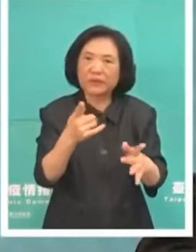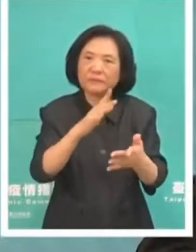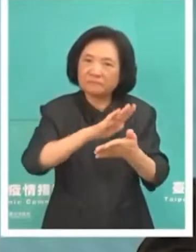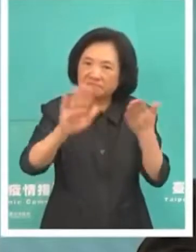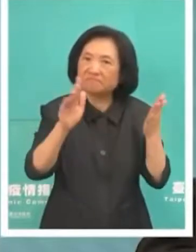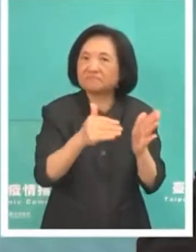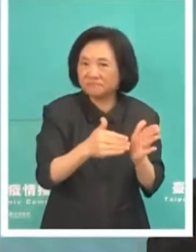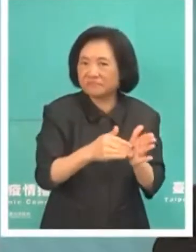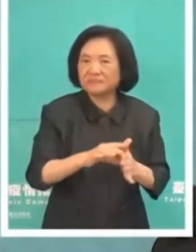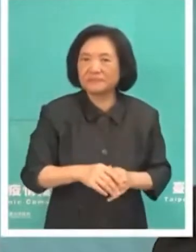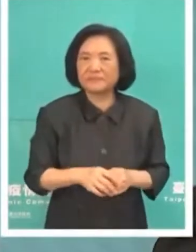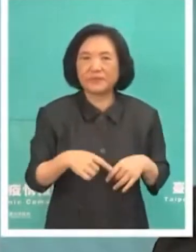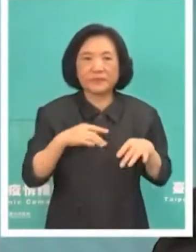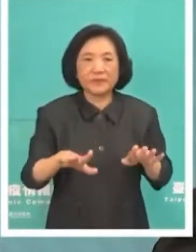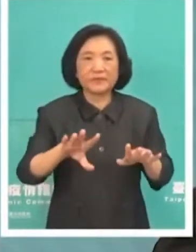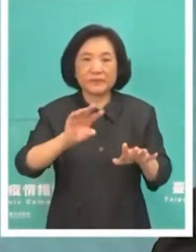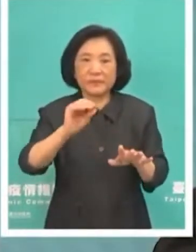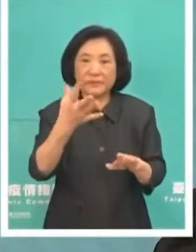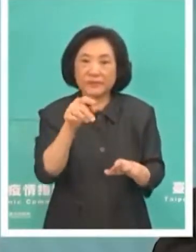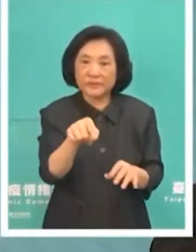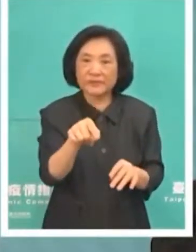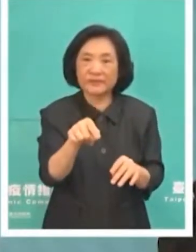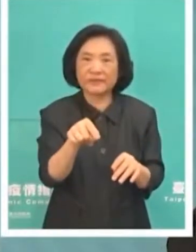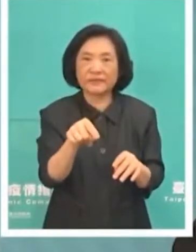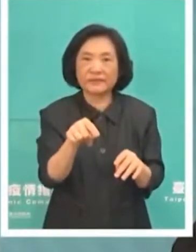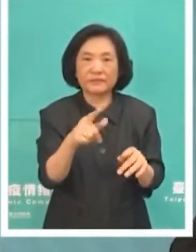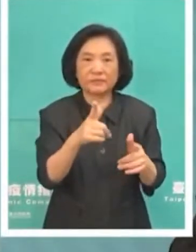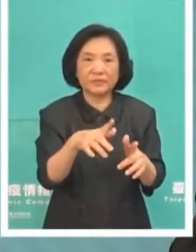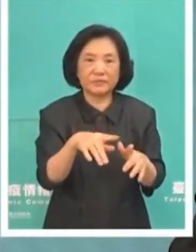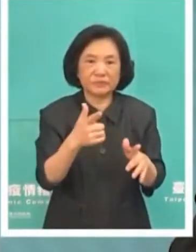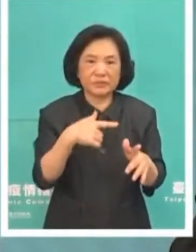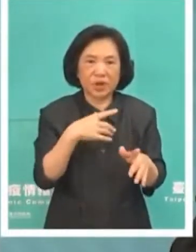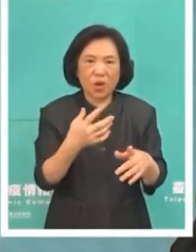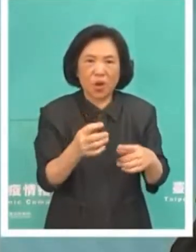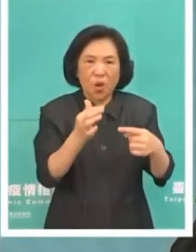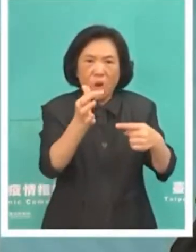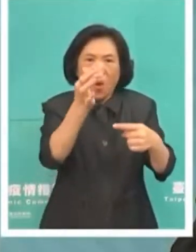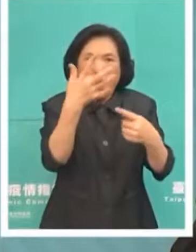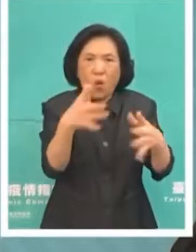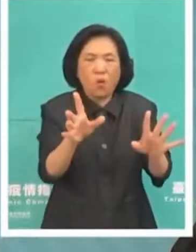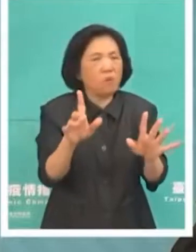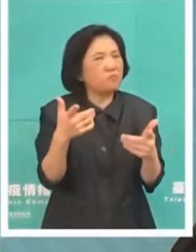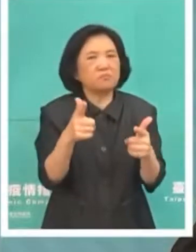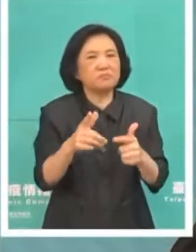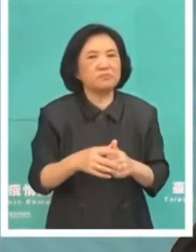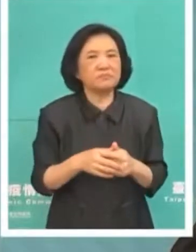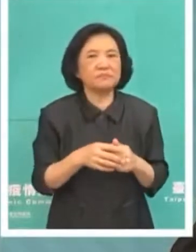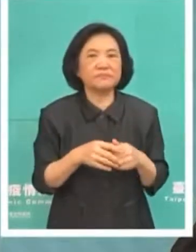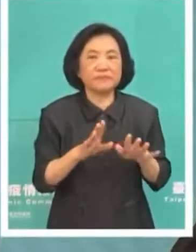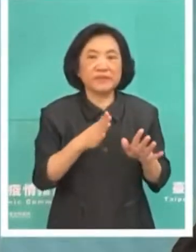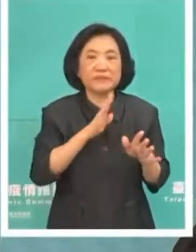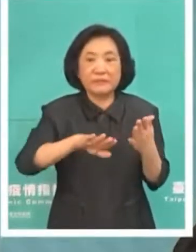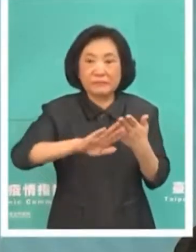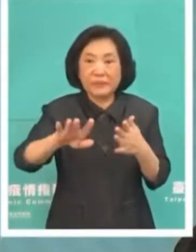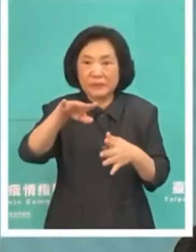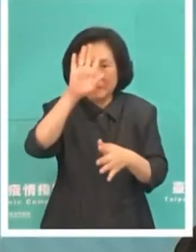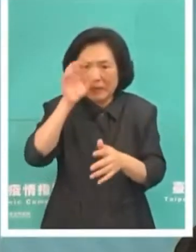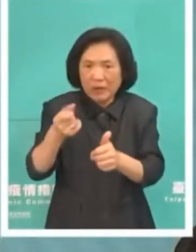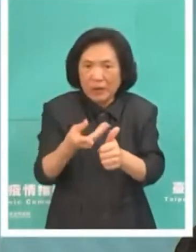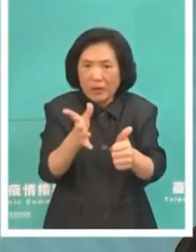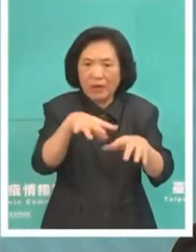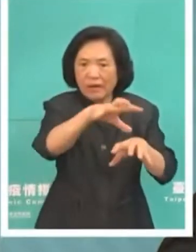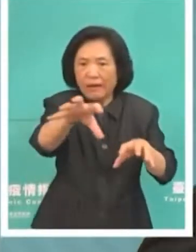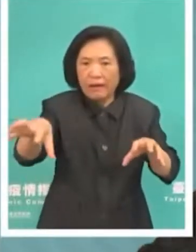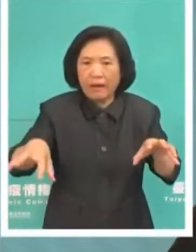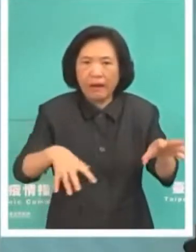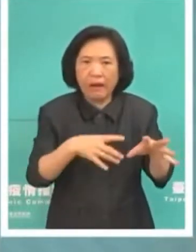掉了，所以万华在现在已经不是所谓的热区了，可是它很均匀的分散到各个